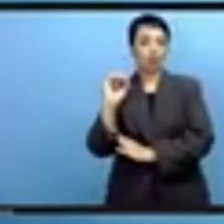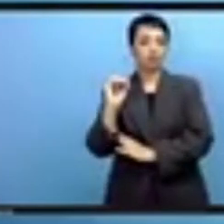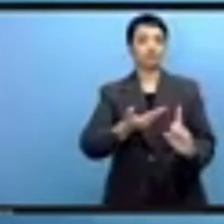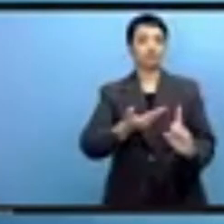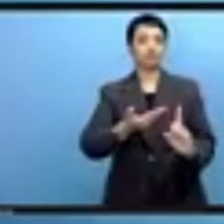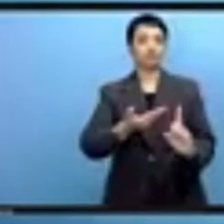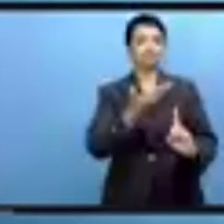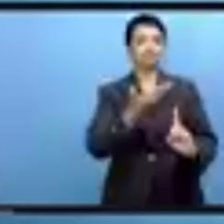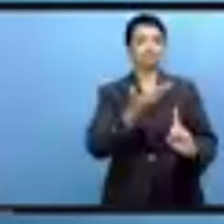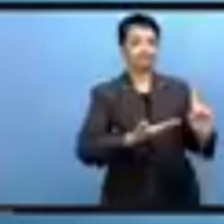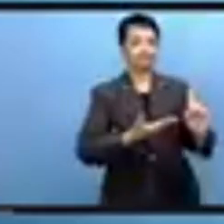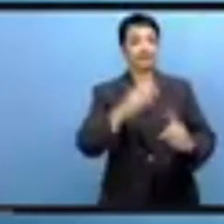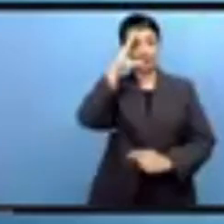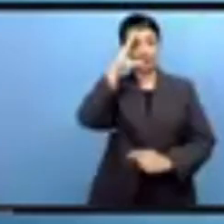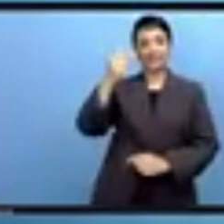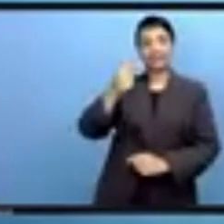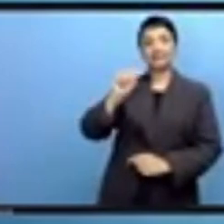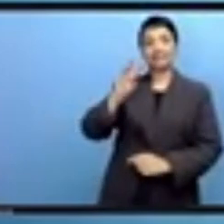您。